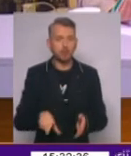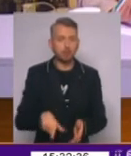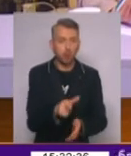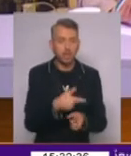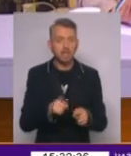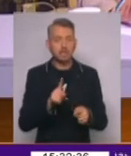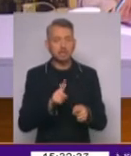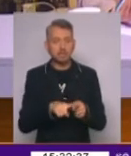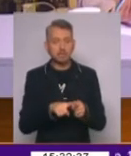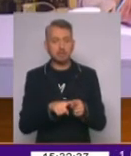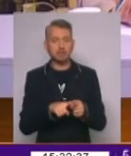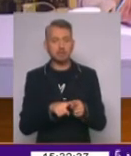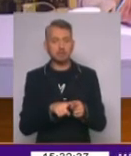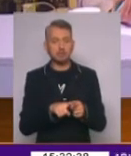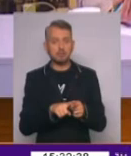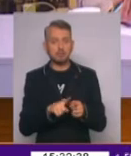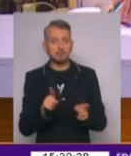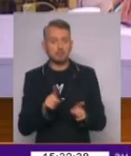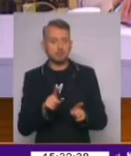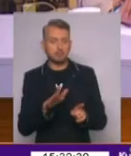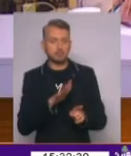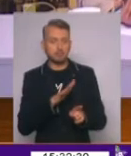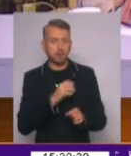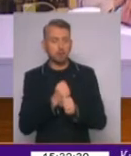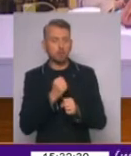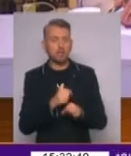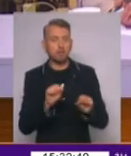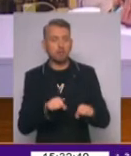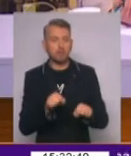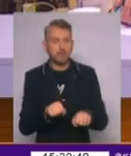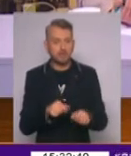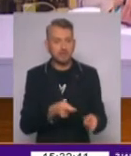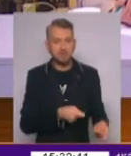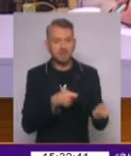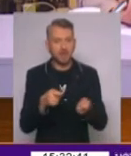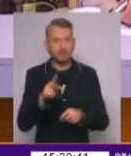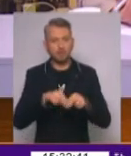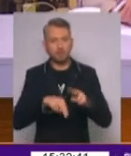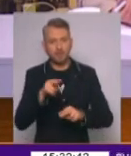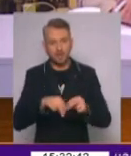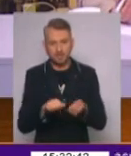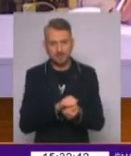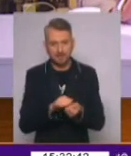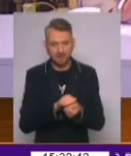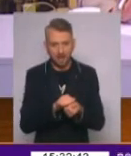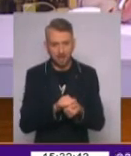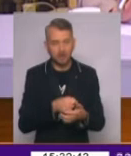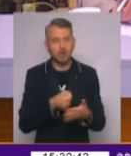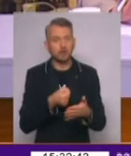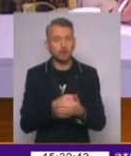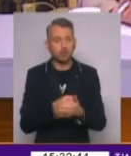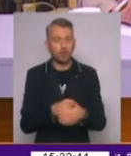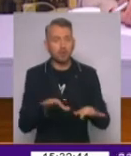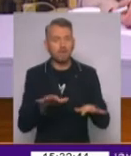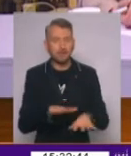це підвести якісь можливість, зробити якусь можливість підвезення будівельних матеріалів до